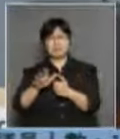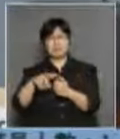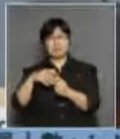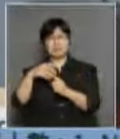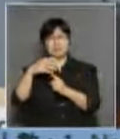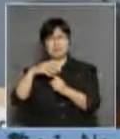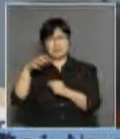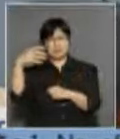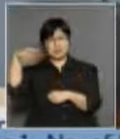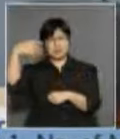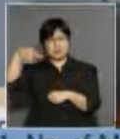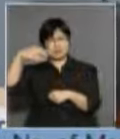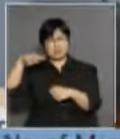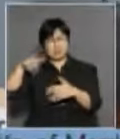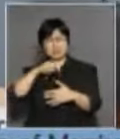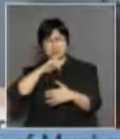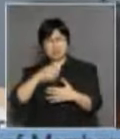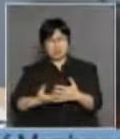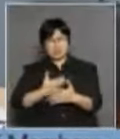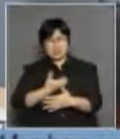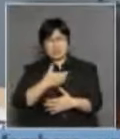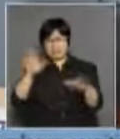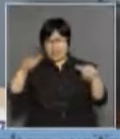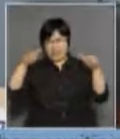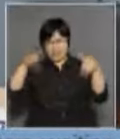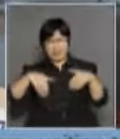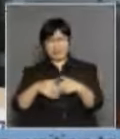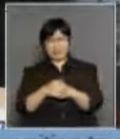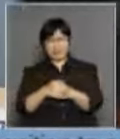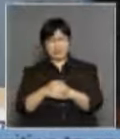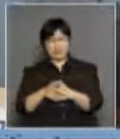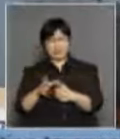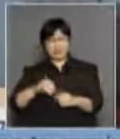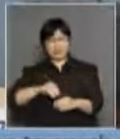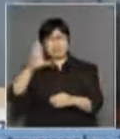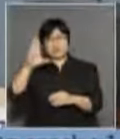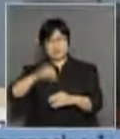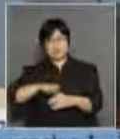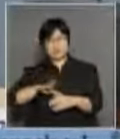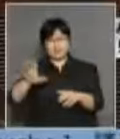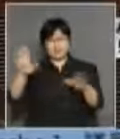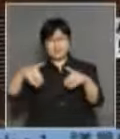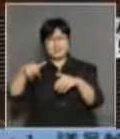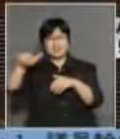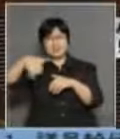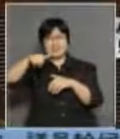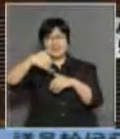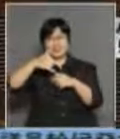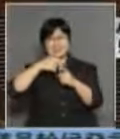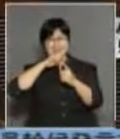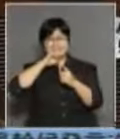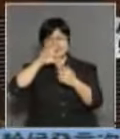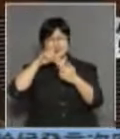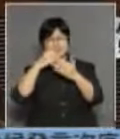先啦。講起慶啊，佢翻嚟啊，日以繼夜，夜以繼夜，雲係歸來。我要求用